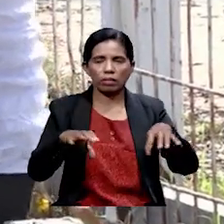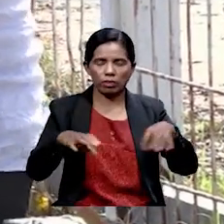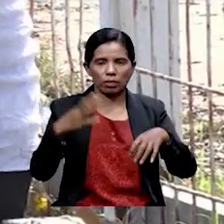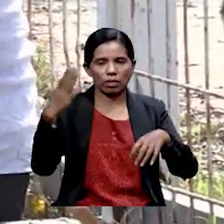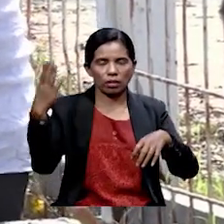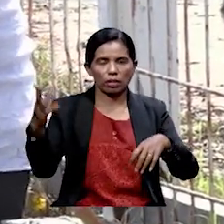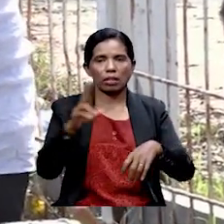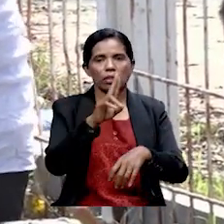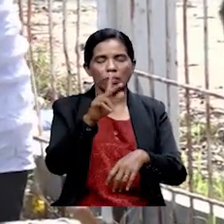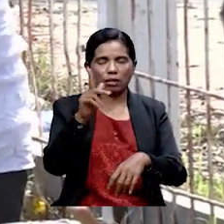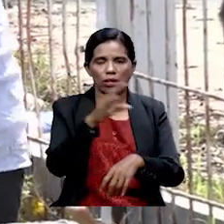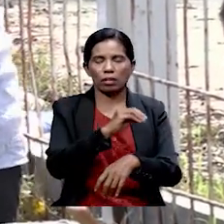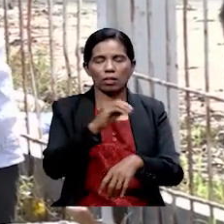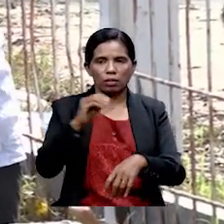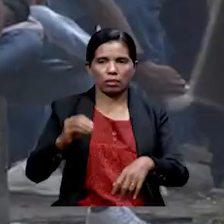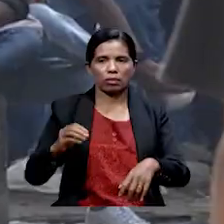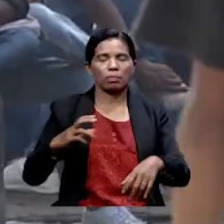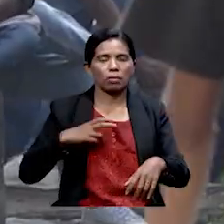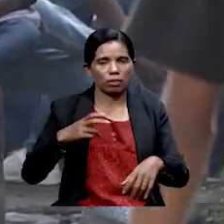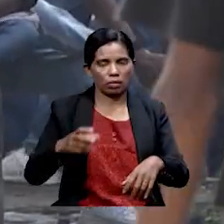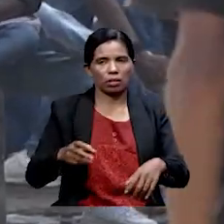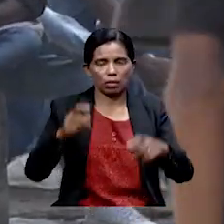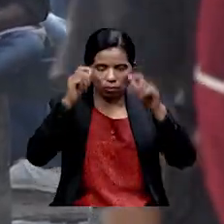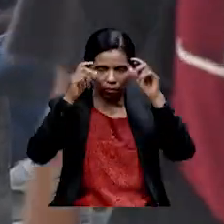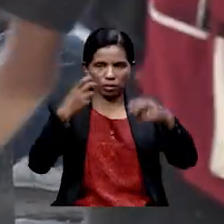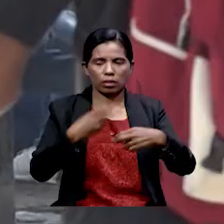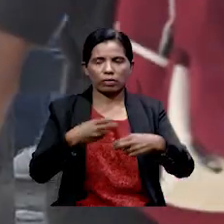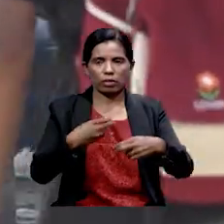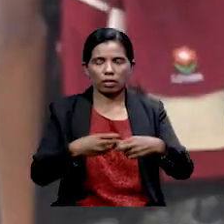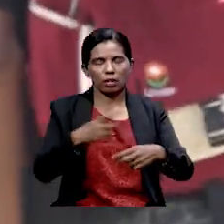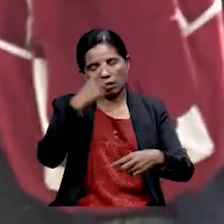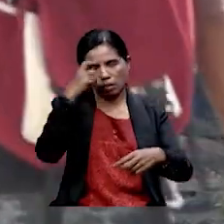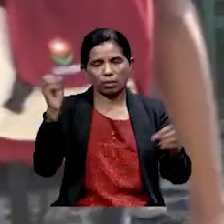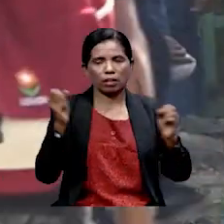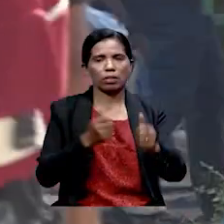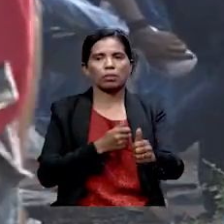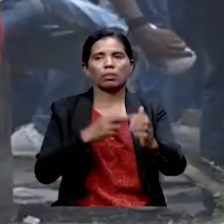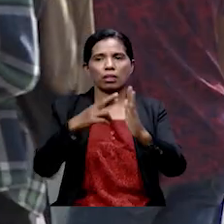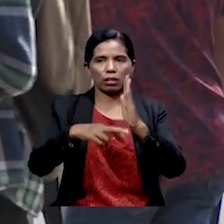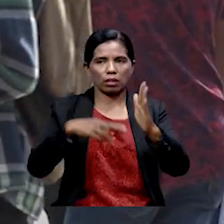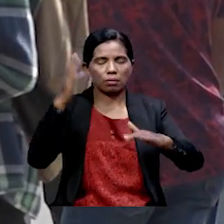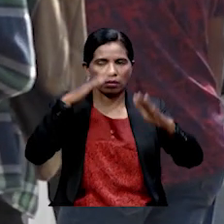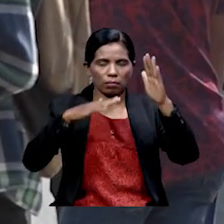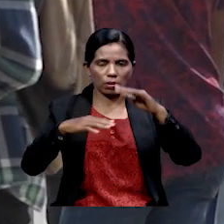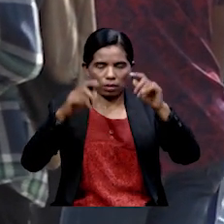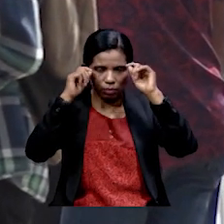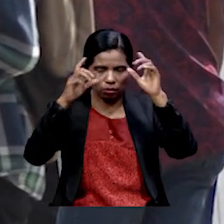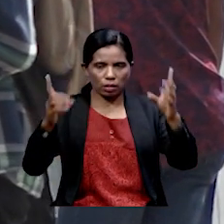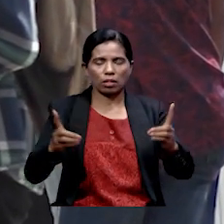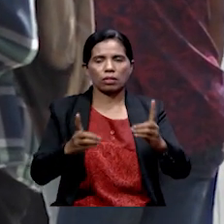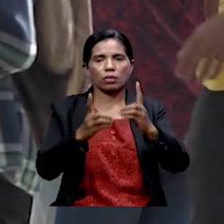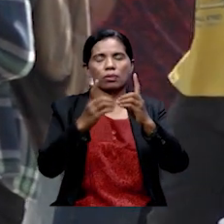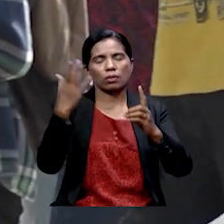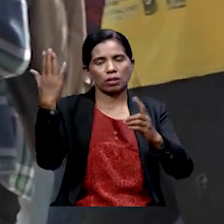Inglaterra, mai Batimor oan sirene, hetan dificuldadi oin tamba latui regras. Ho problema ne Batimor oan sirene infrente harai liur, ema